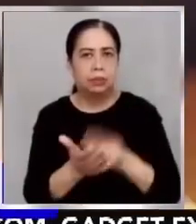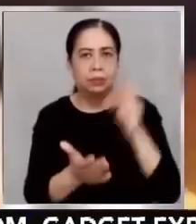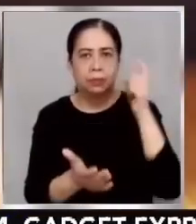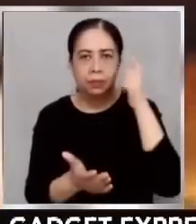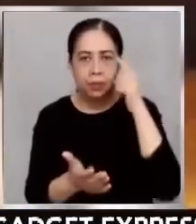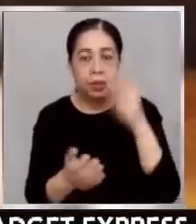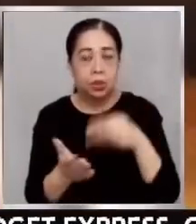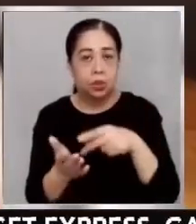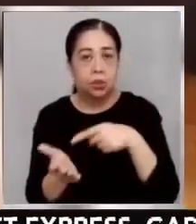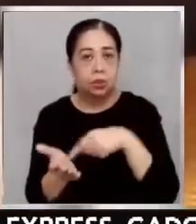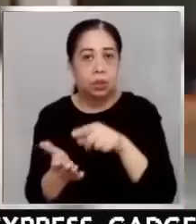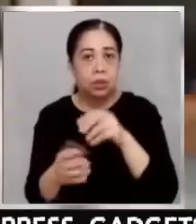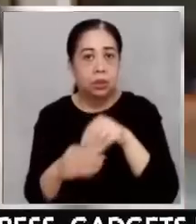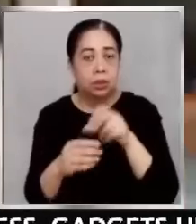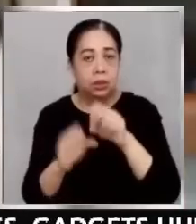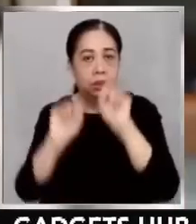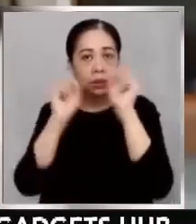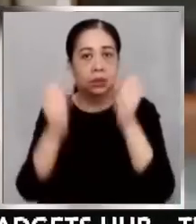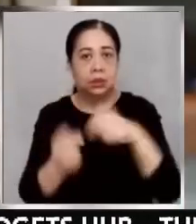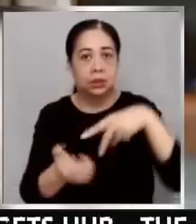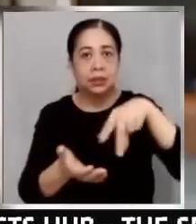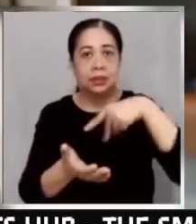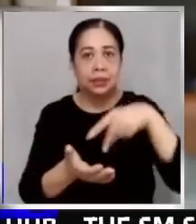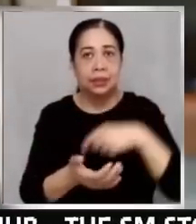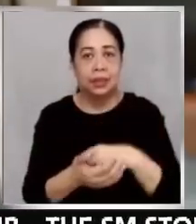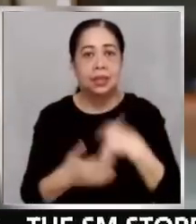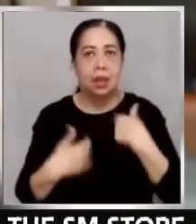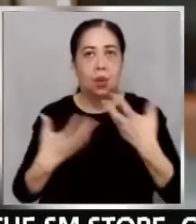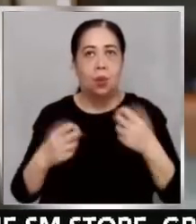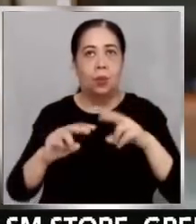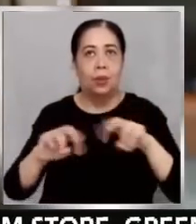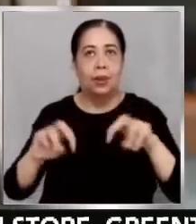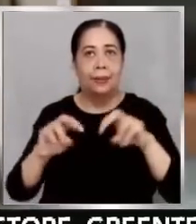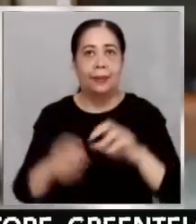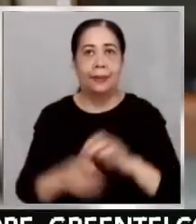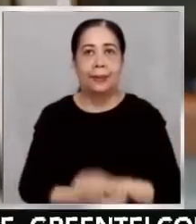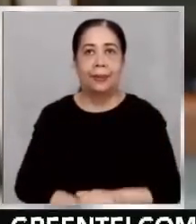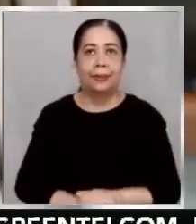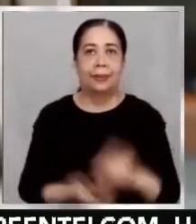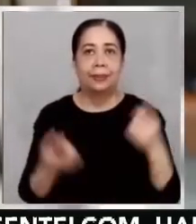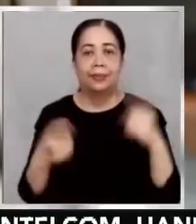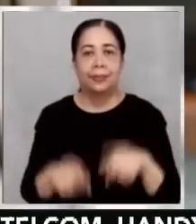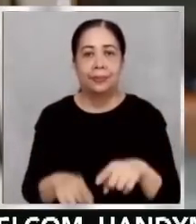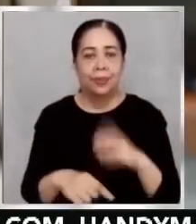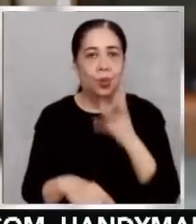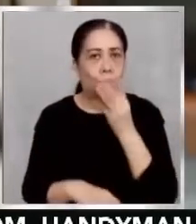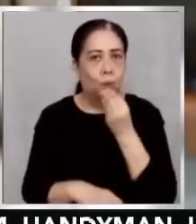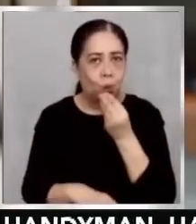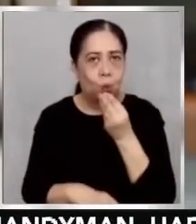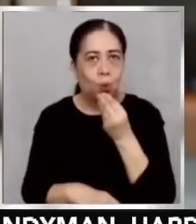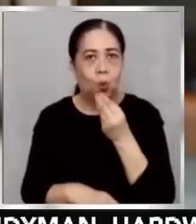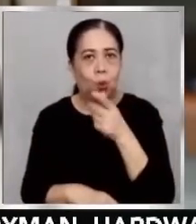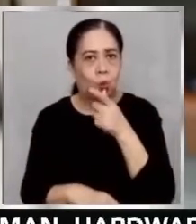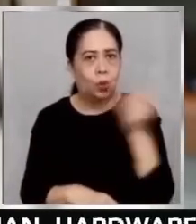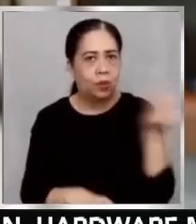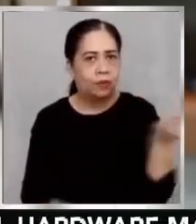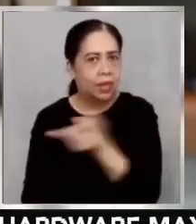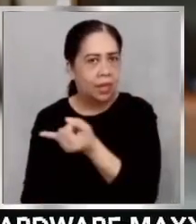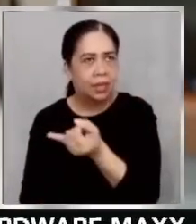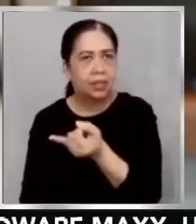sa mismong sexy dance. Pinapaimbestigahan natin ang pangyayari kung sino ang nag-imbita,